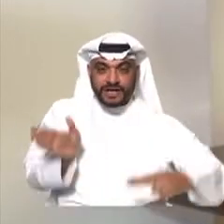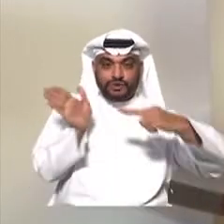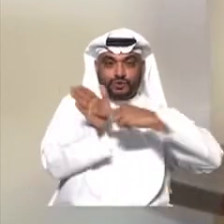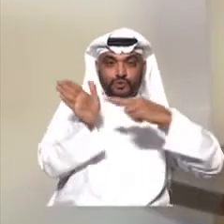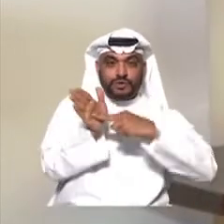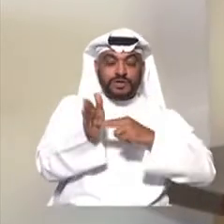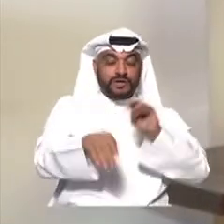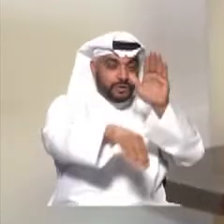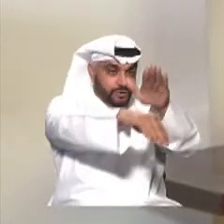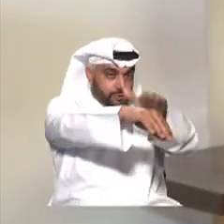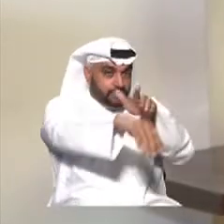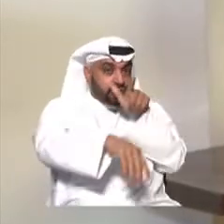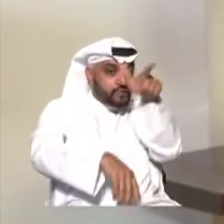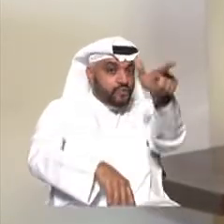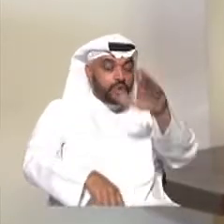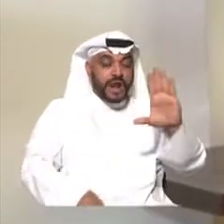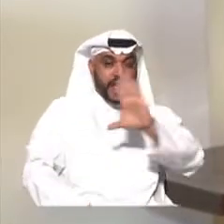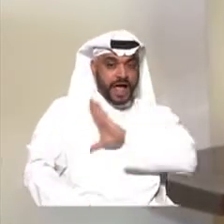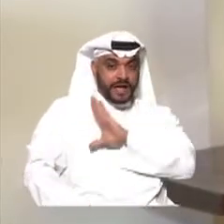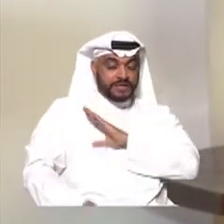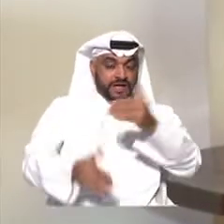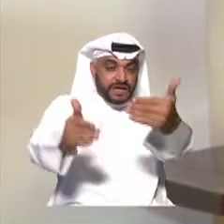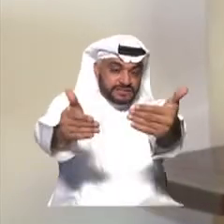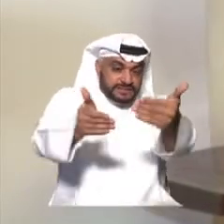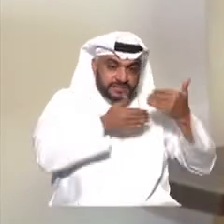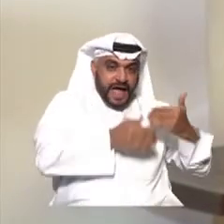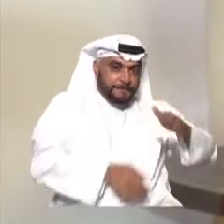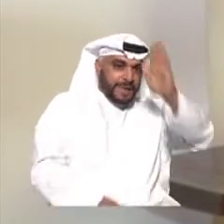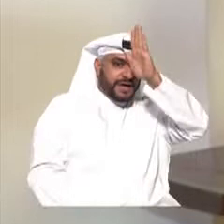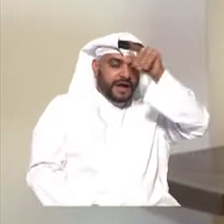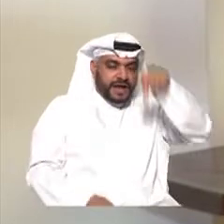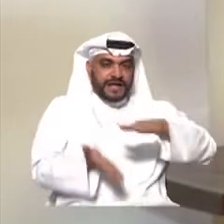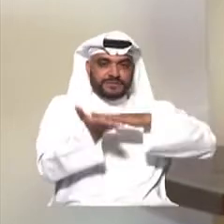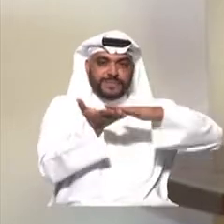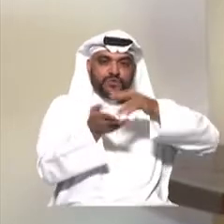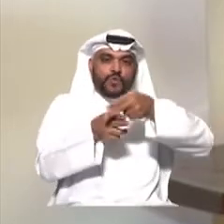العراق بسحب قواته من الكويت،